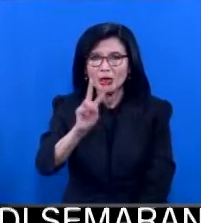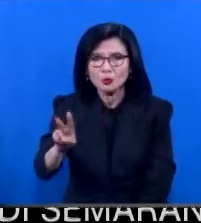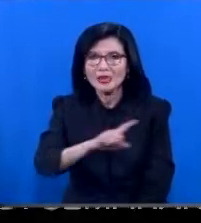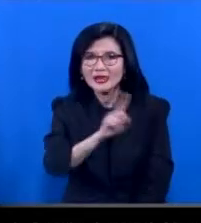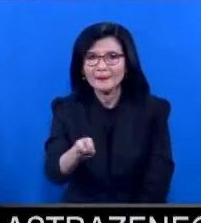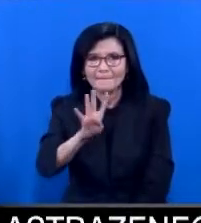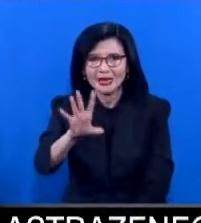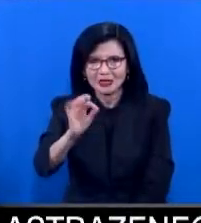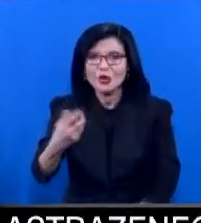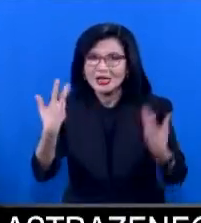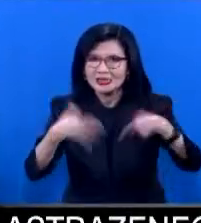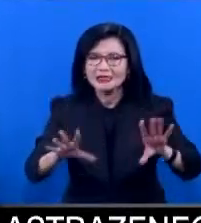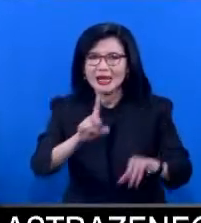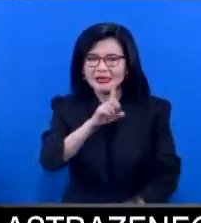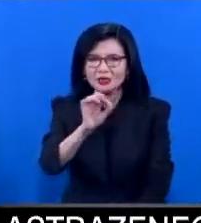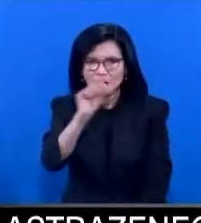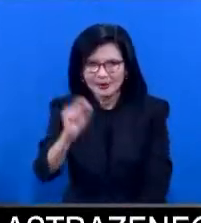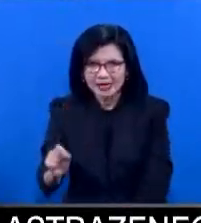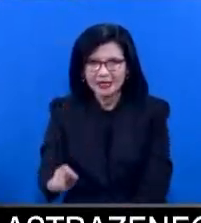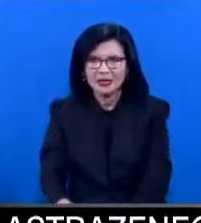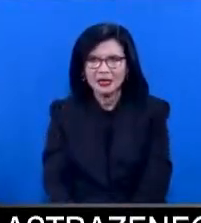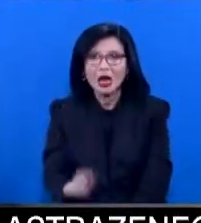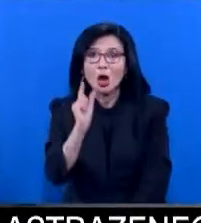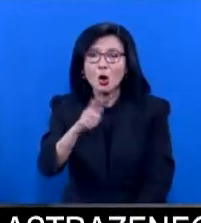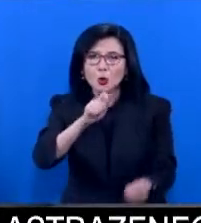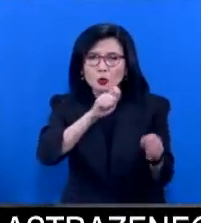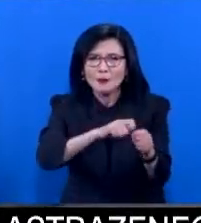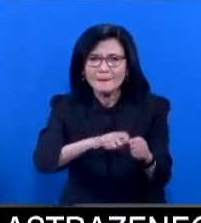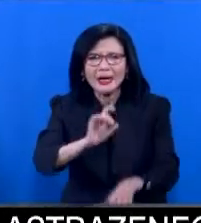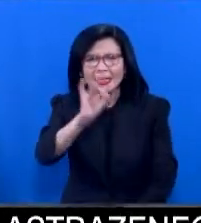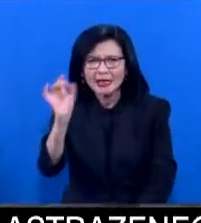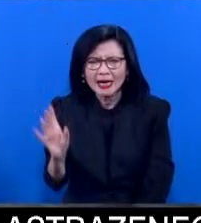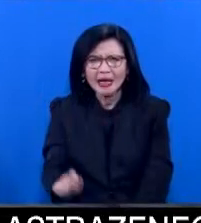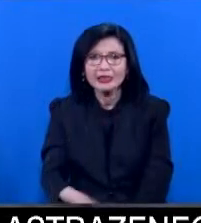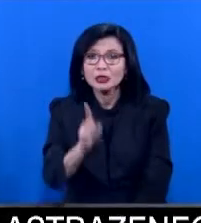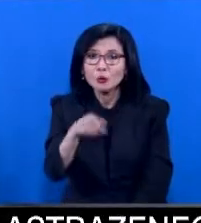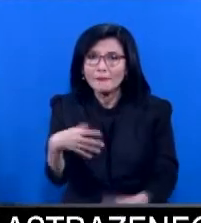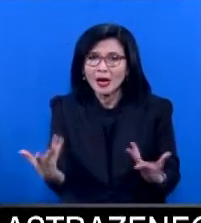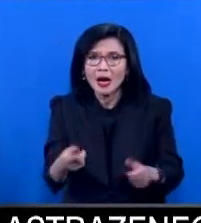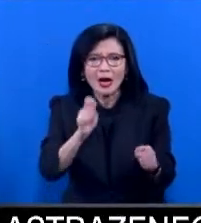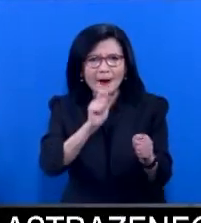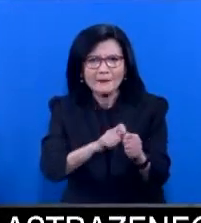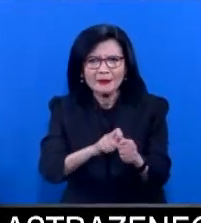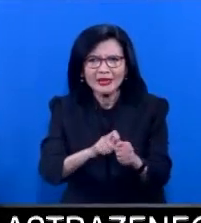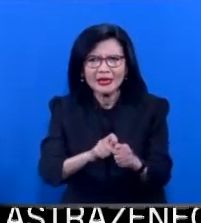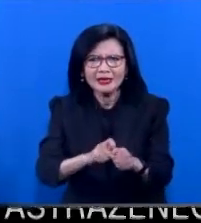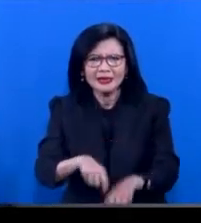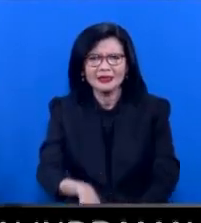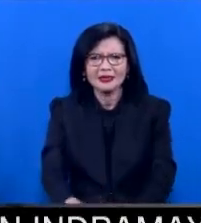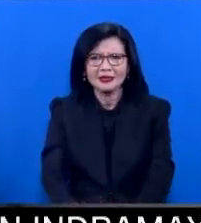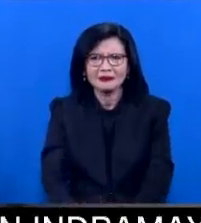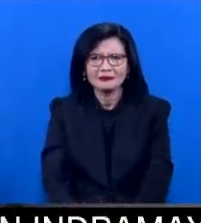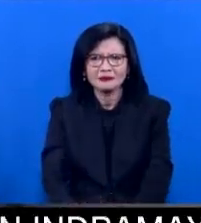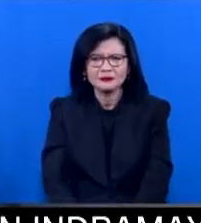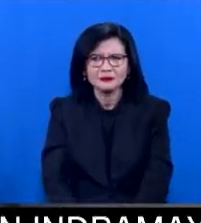sudah selesai transfer Adapun untuk perbaikan dan perbaikan klinis sedangkan utuh